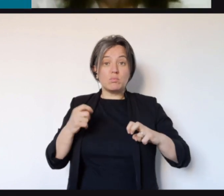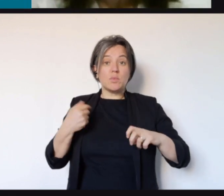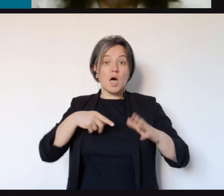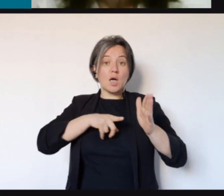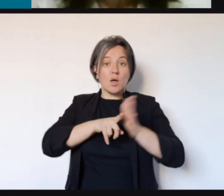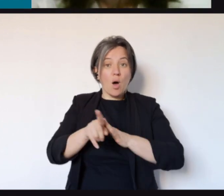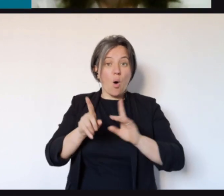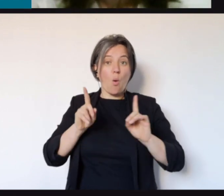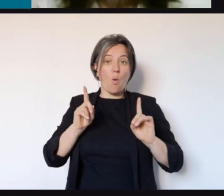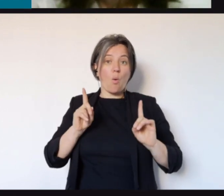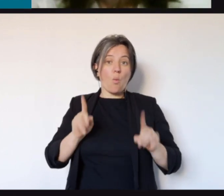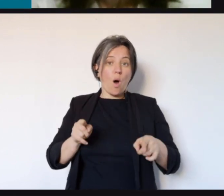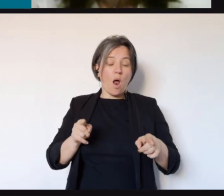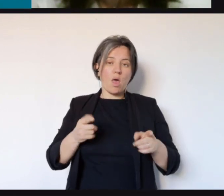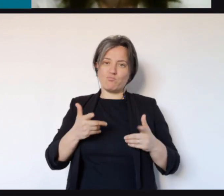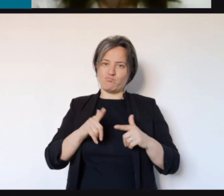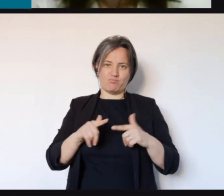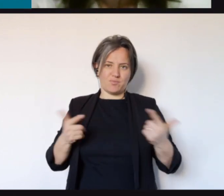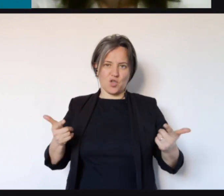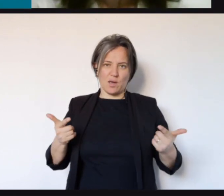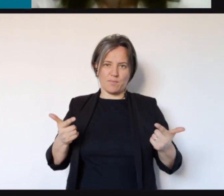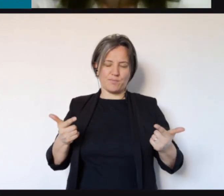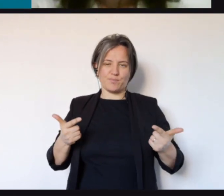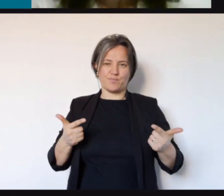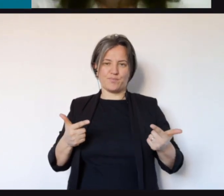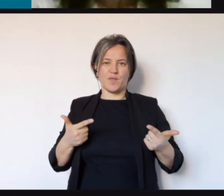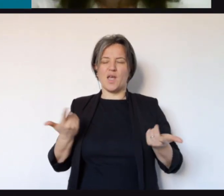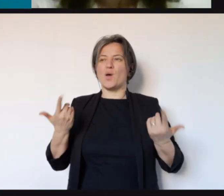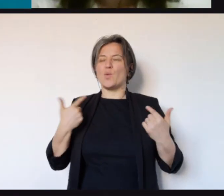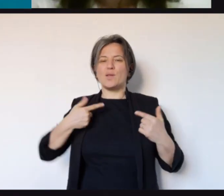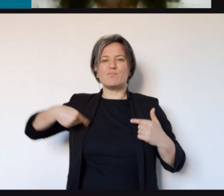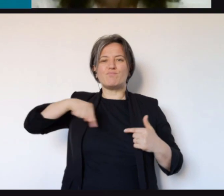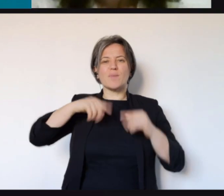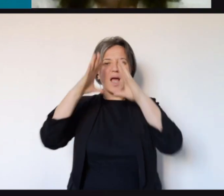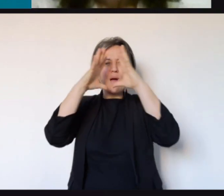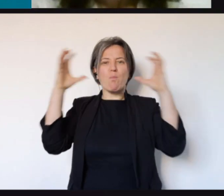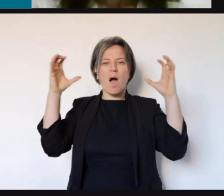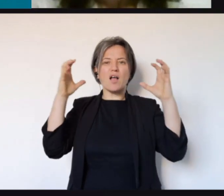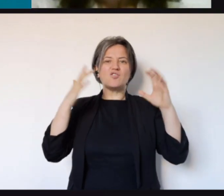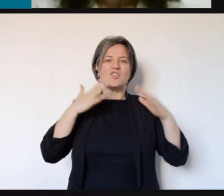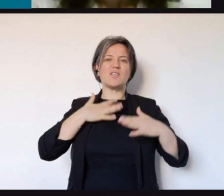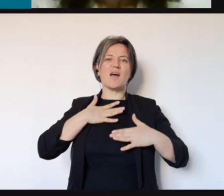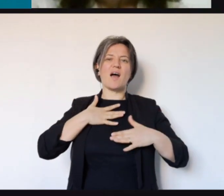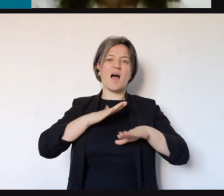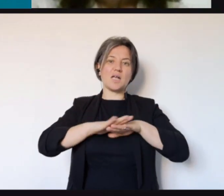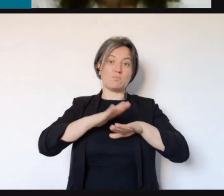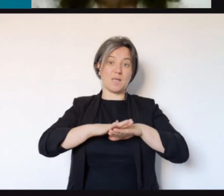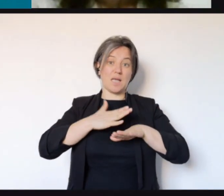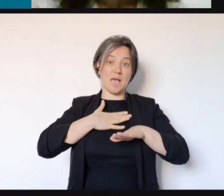si può solo immaginare un po' dalle esperienze personali, da quello che avviene.